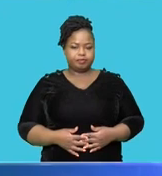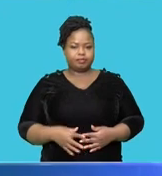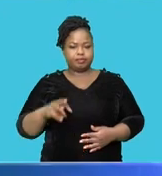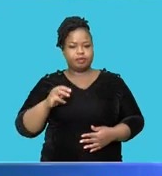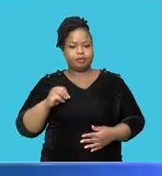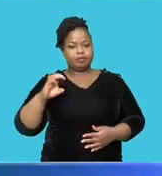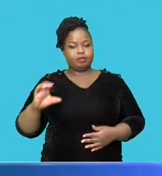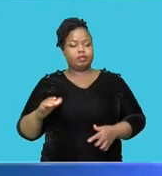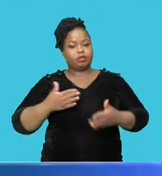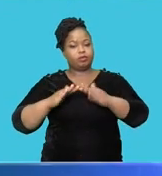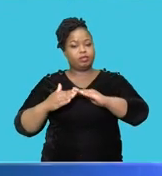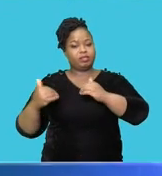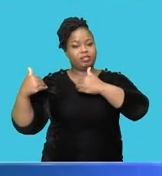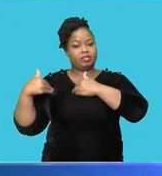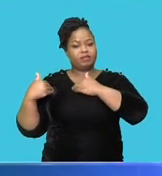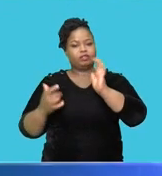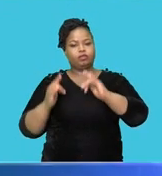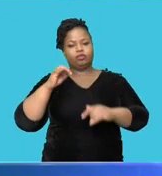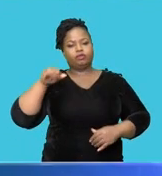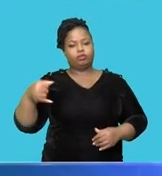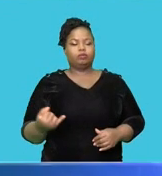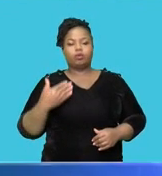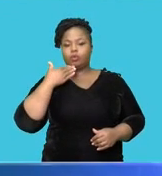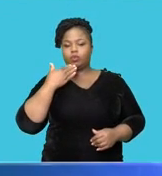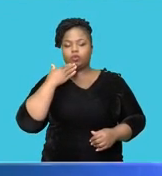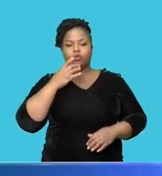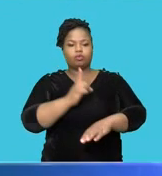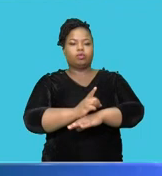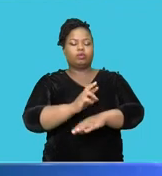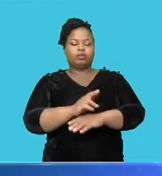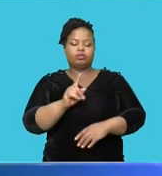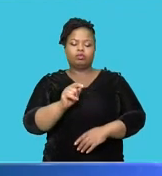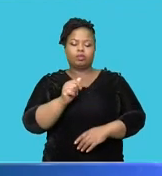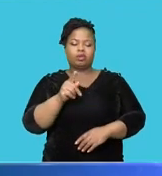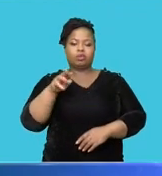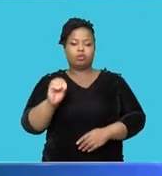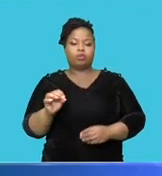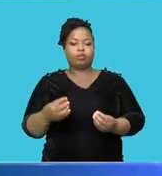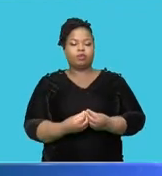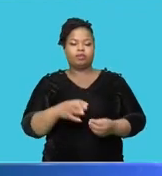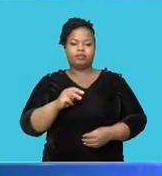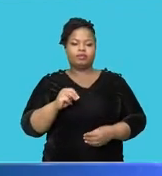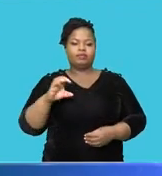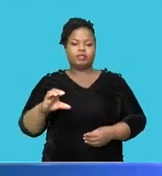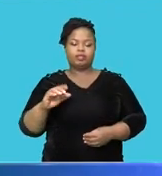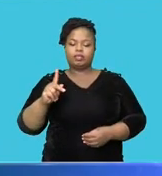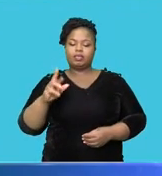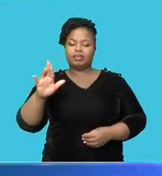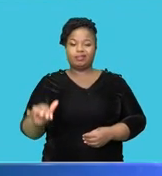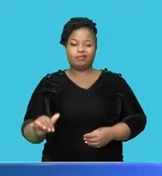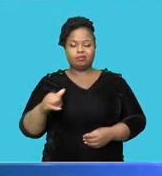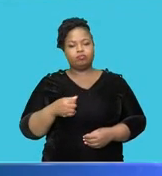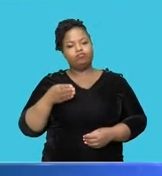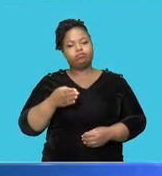MMC wokuvikeleka komphakathi kumkhandlu Dolobha Wase Goli uDokotela Mgcinithwako behambisana no-MMC wezokuthutha uKhini Kunene